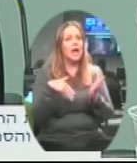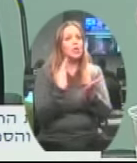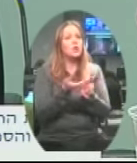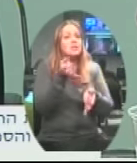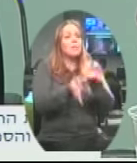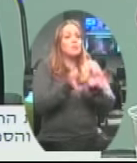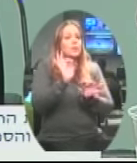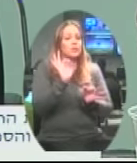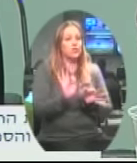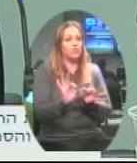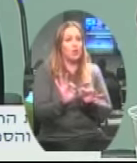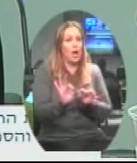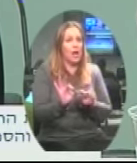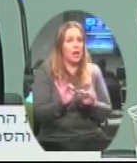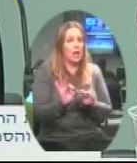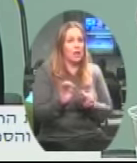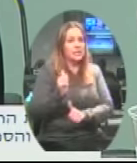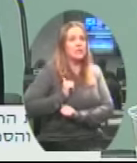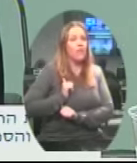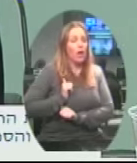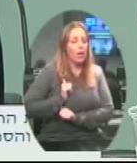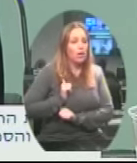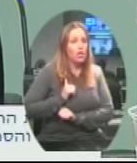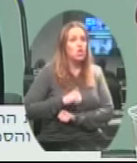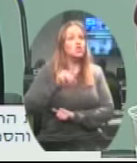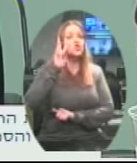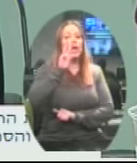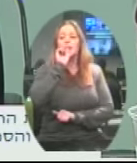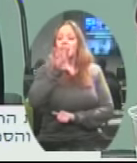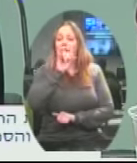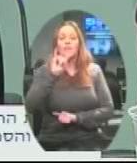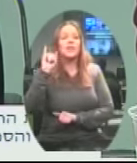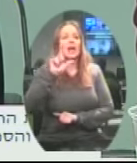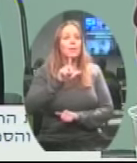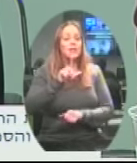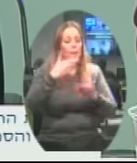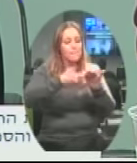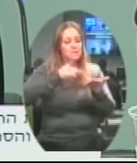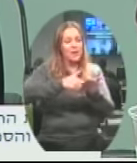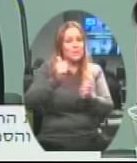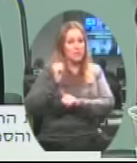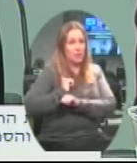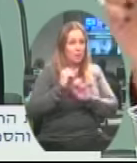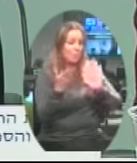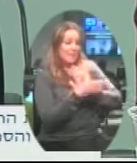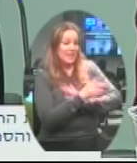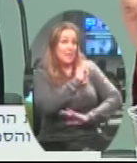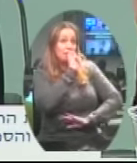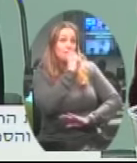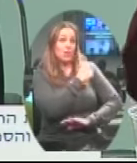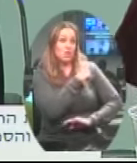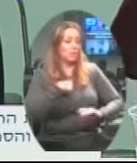של הצבא, שטרן הדליף ליאיר לפיד מסמכים צבאיים מתיקים אישיים, לא, לא, לא,